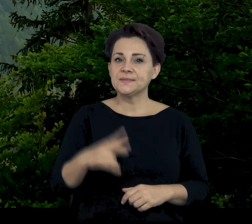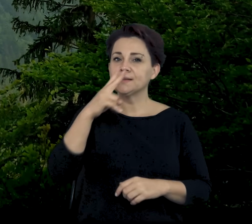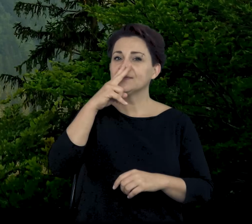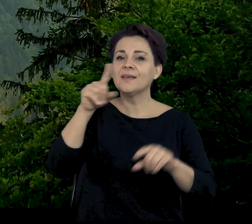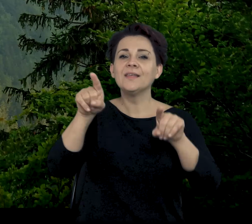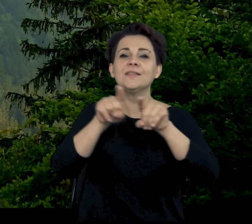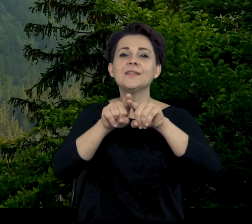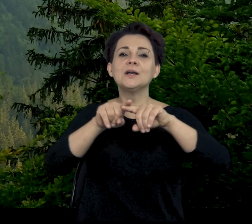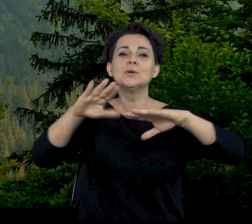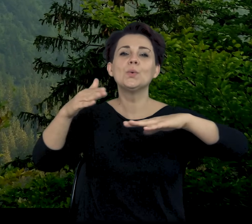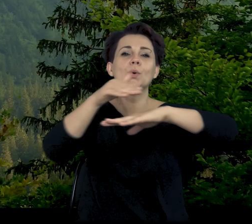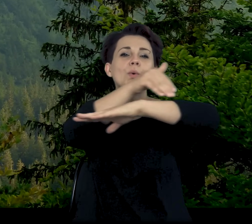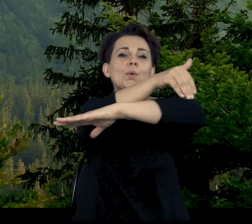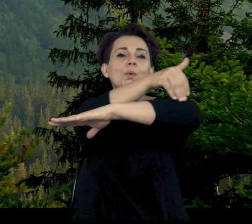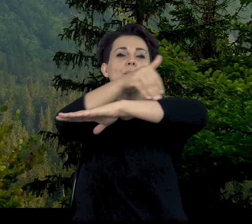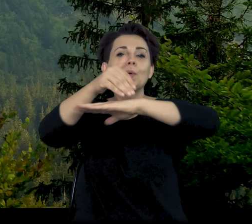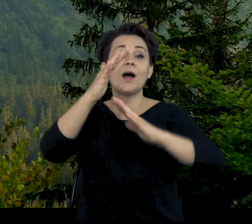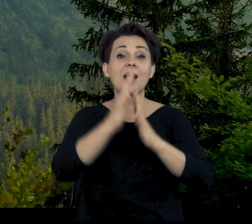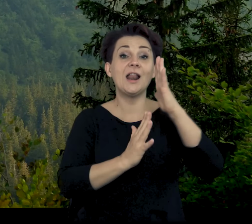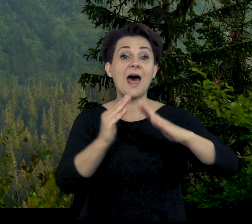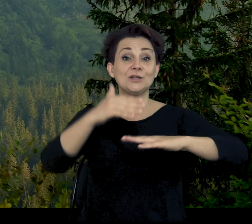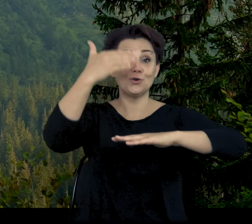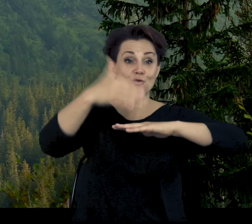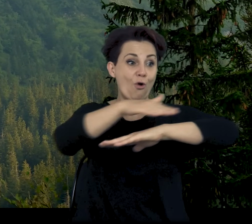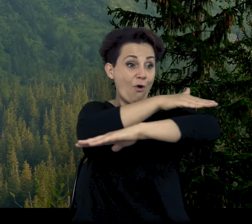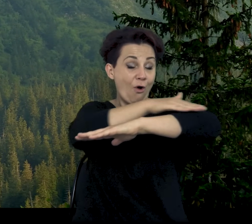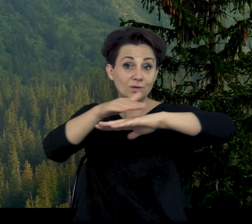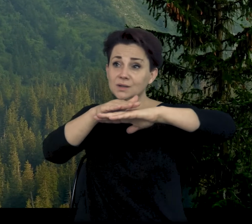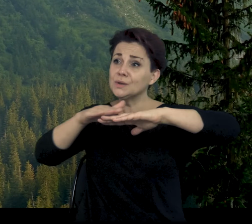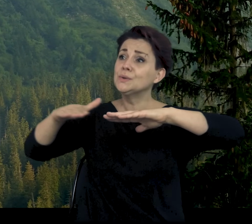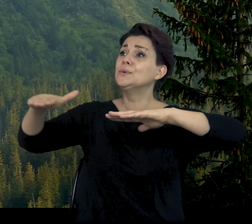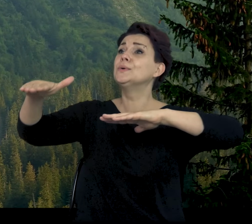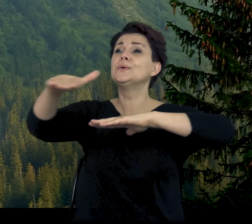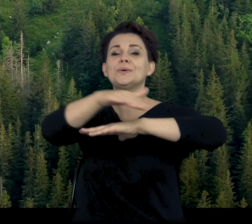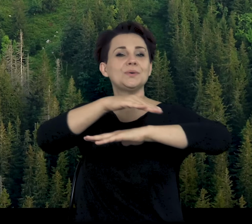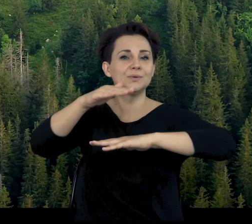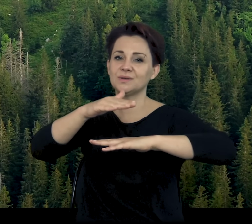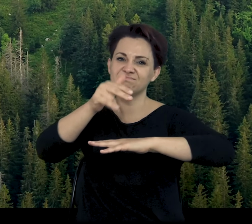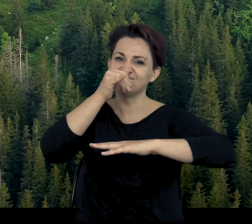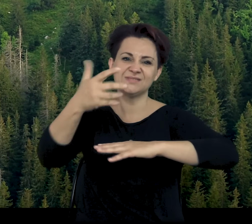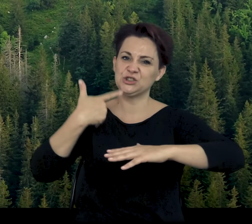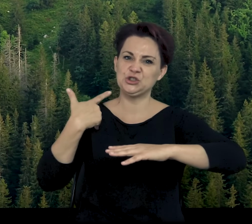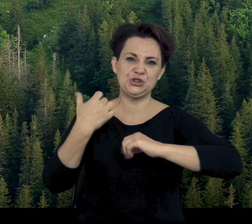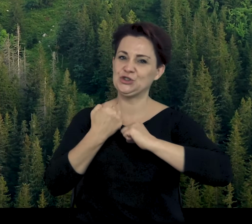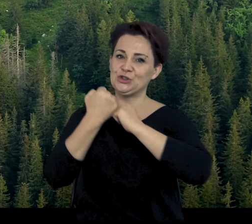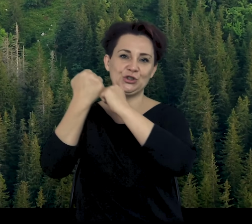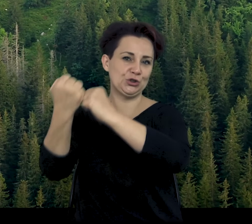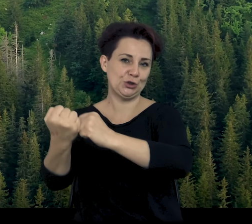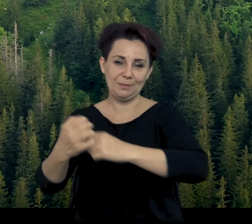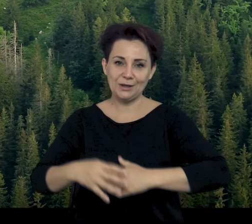Wyraźnie rysuje się tak zwana górna granica lasu, powyżej której lasy nie są w stanie się utrzymać.